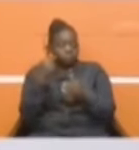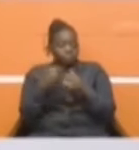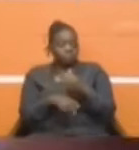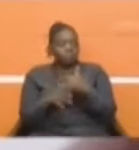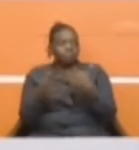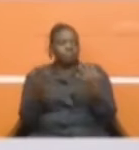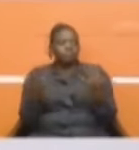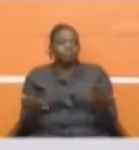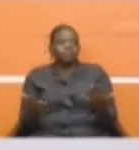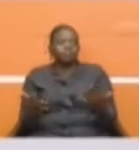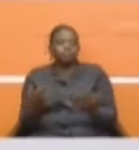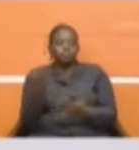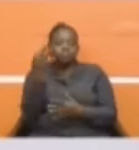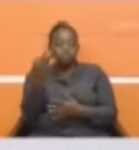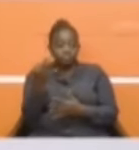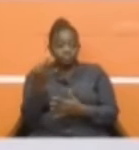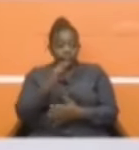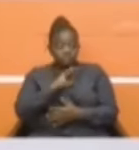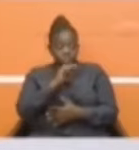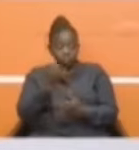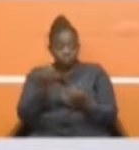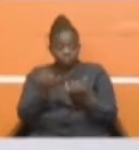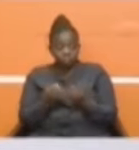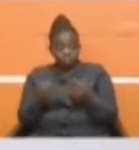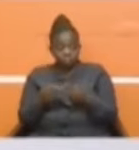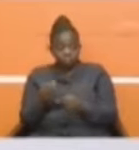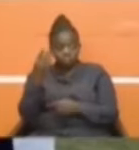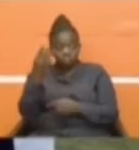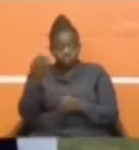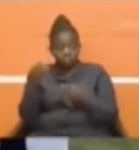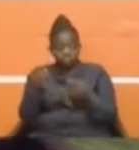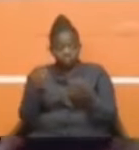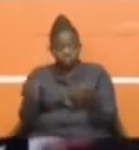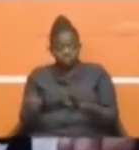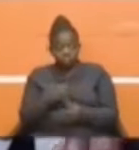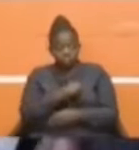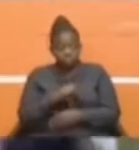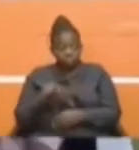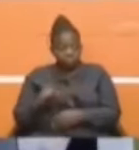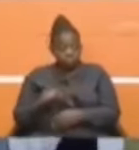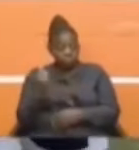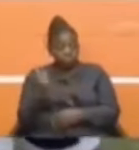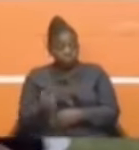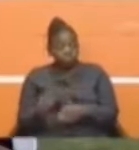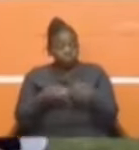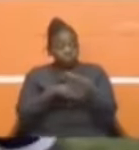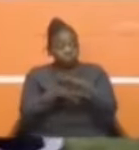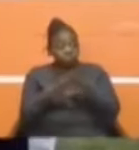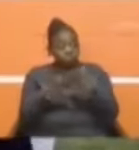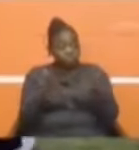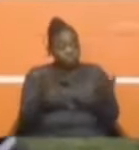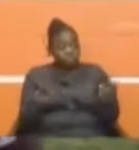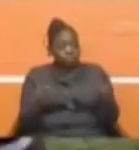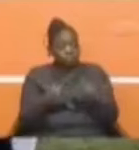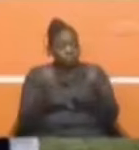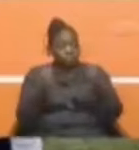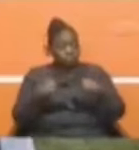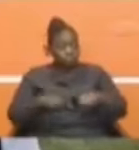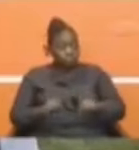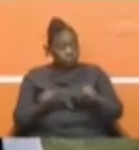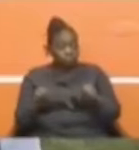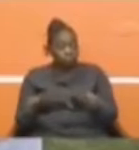we wakaliga n'abakyala basatu ng'ekifo eky'omukyala owookuna yagaana okukijjuza nga kyasinziirako ne yeekola